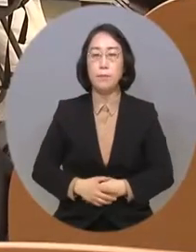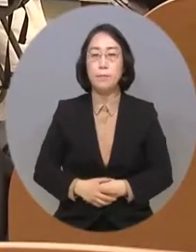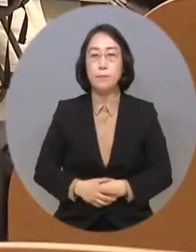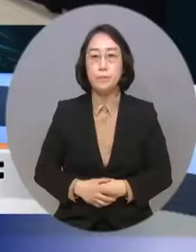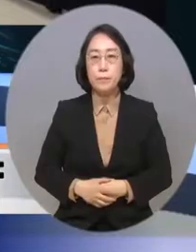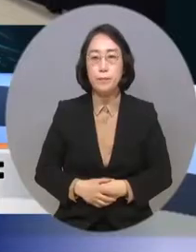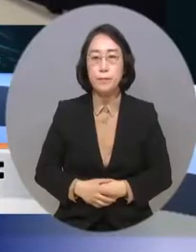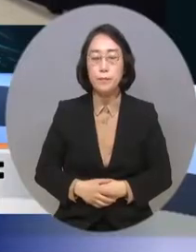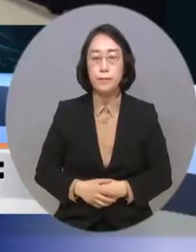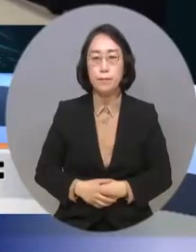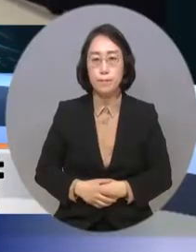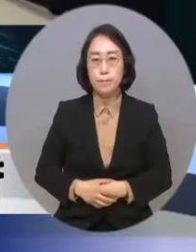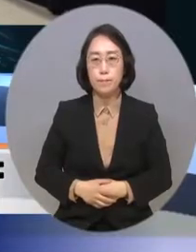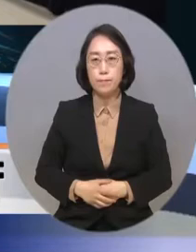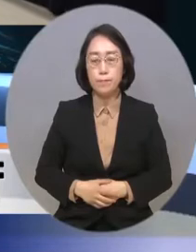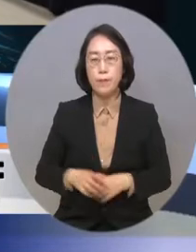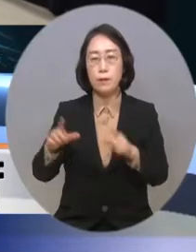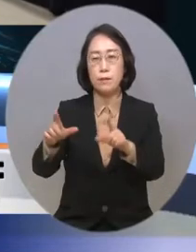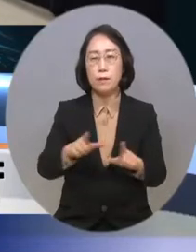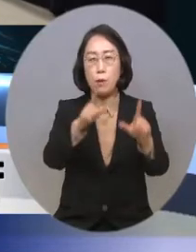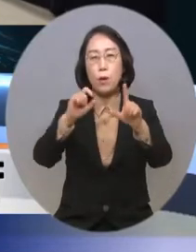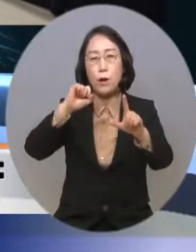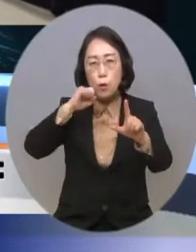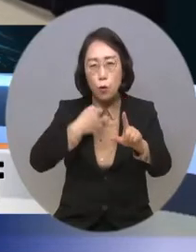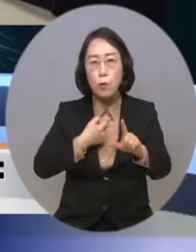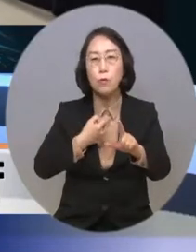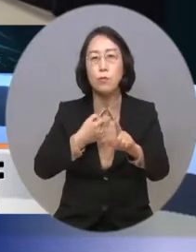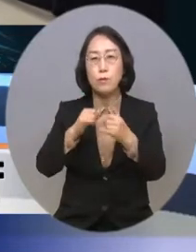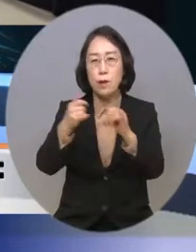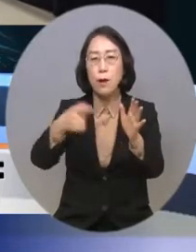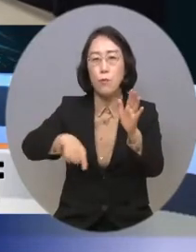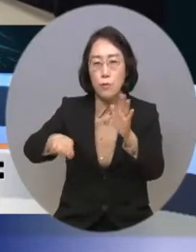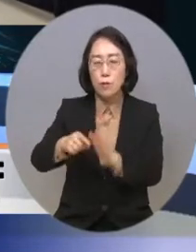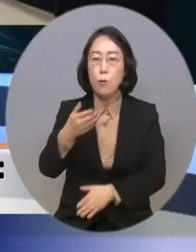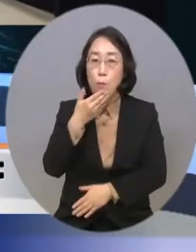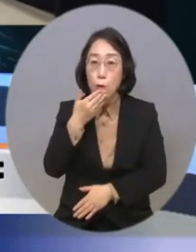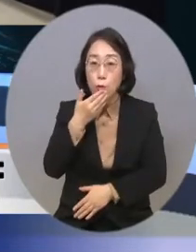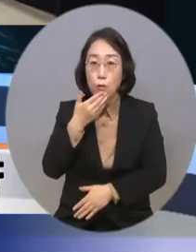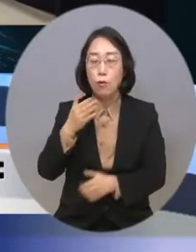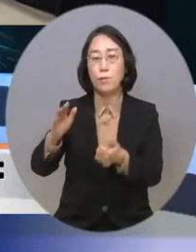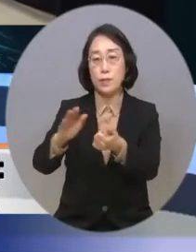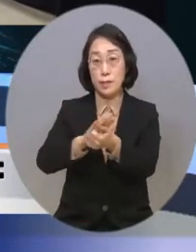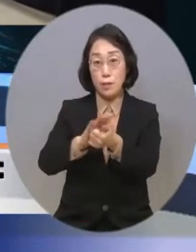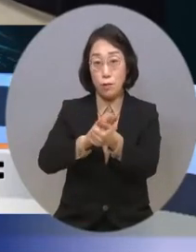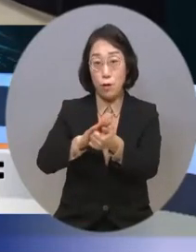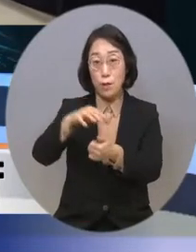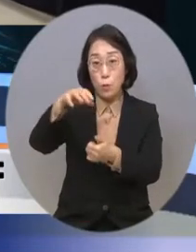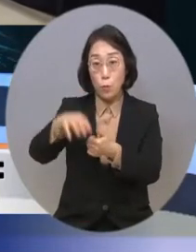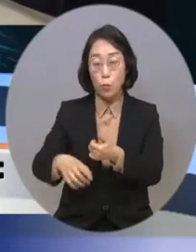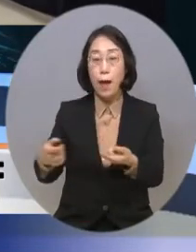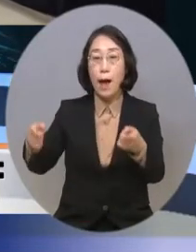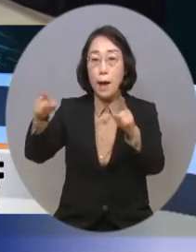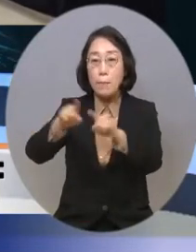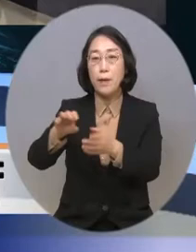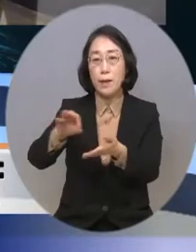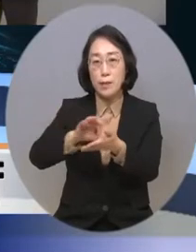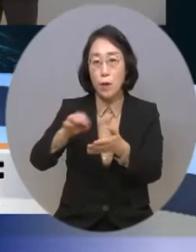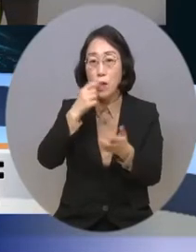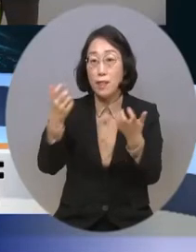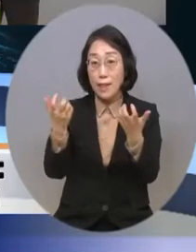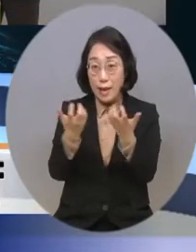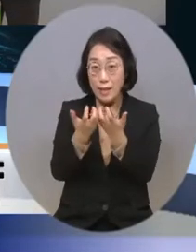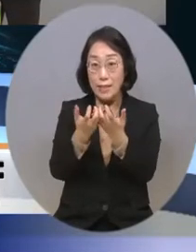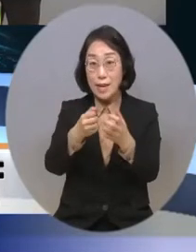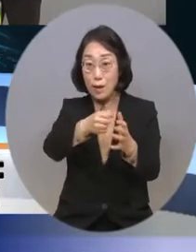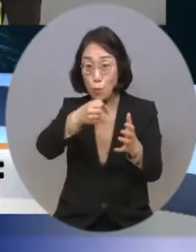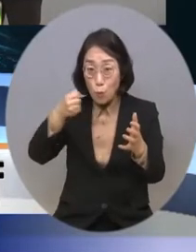이가연입니다. 생활에 어려움을 겪는 이웃을 위해 먹거리로 온정을 함께 나누는 공유 냉장고 사업이